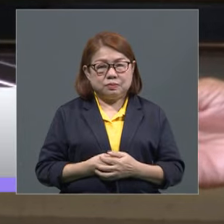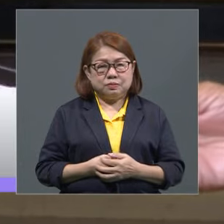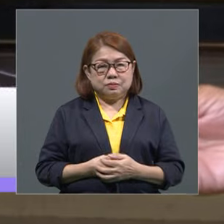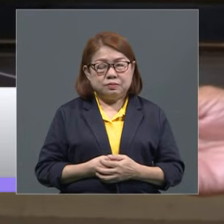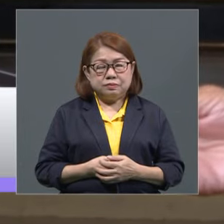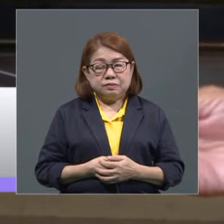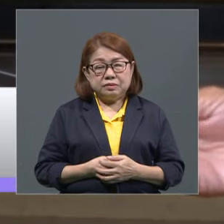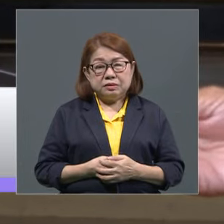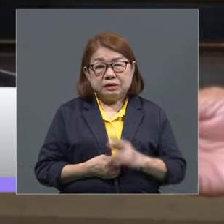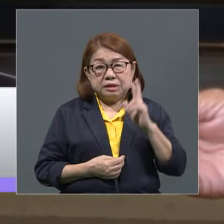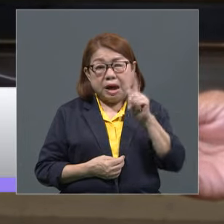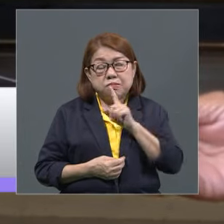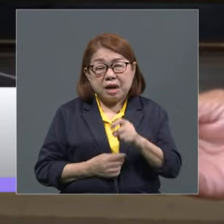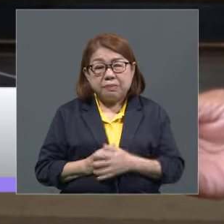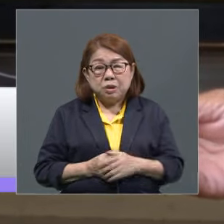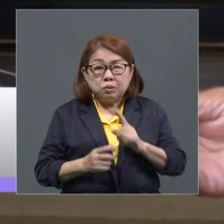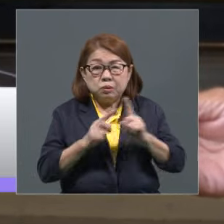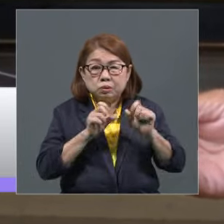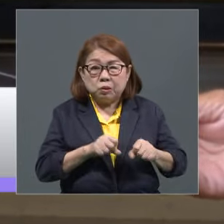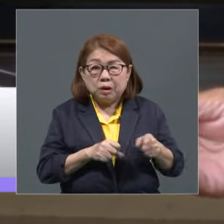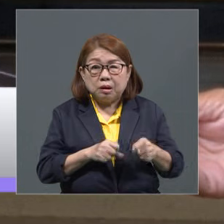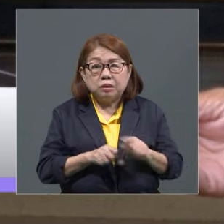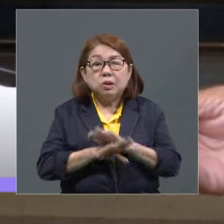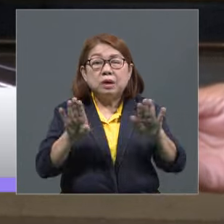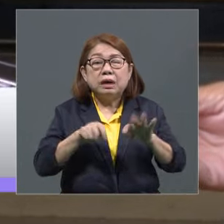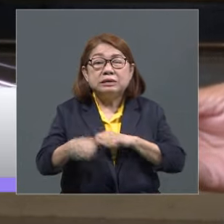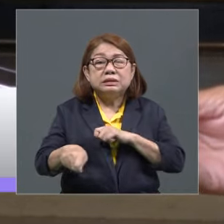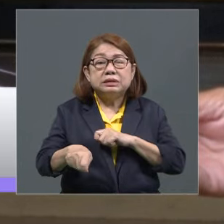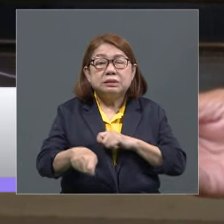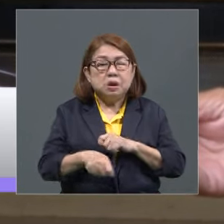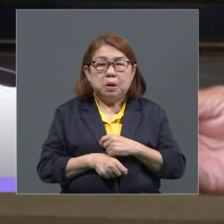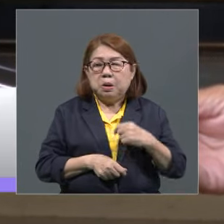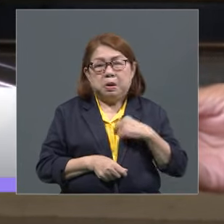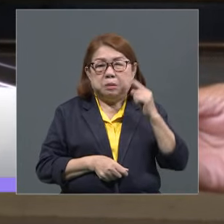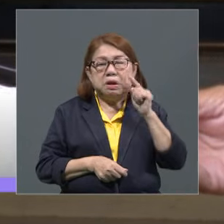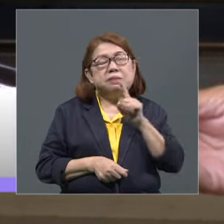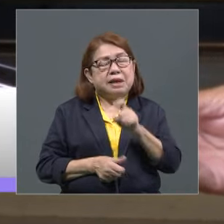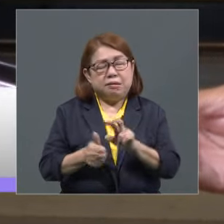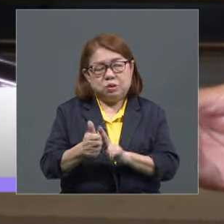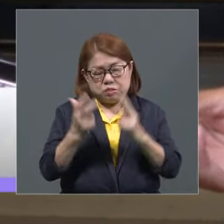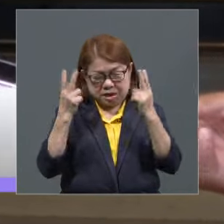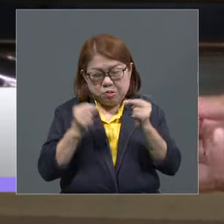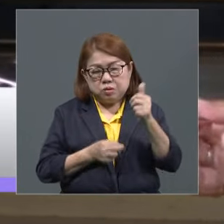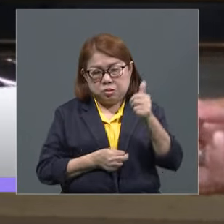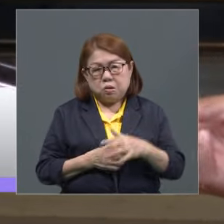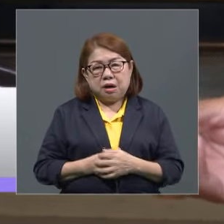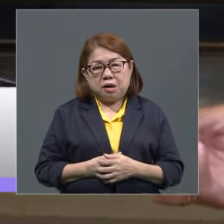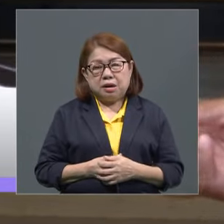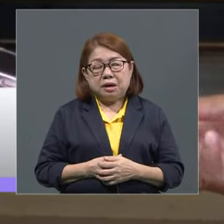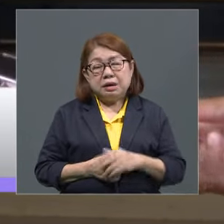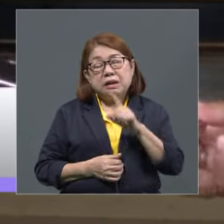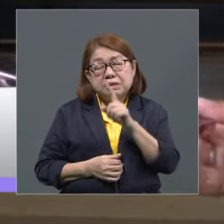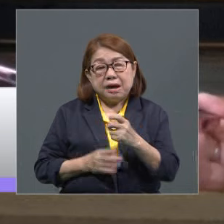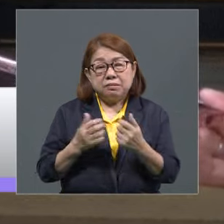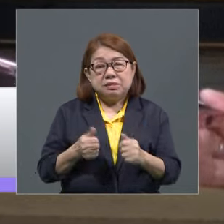ก็คือไอ้เอวันนี้นั้นคือไม่มีฉีกไปแล้ว ให้สอบถามอะไรกับท่านภูมิธรรมได้นะครับ คือเหมือนกับตอนนี้ใน